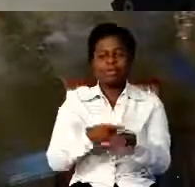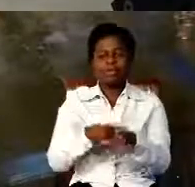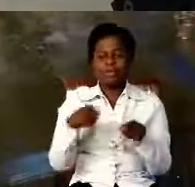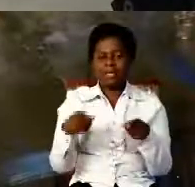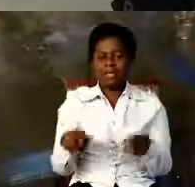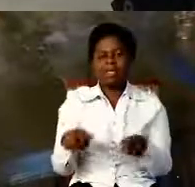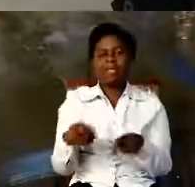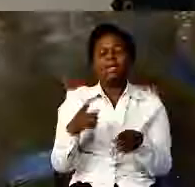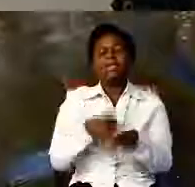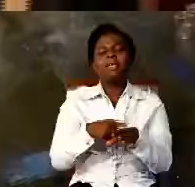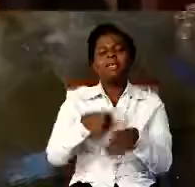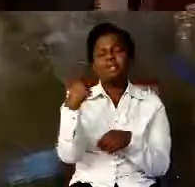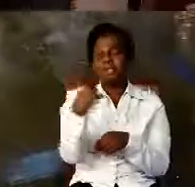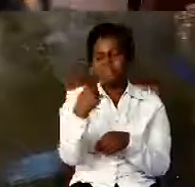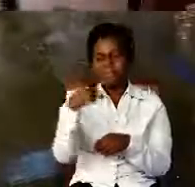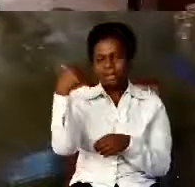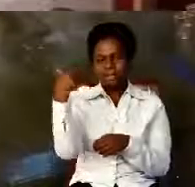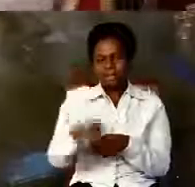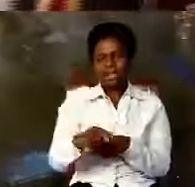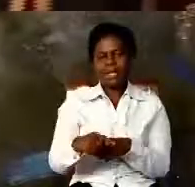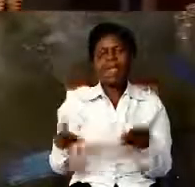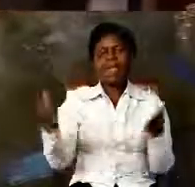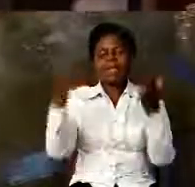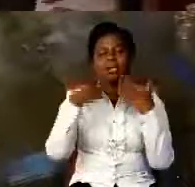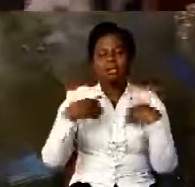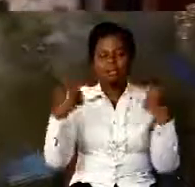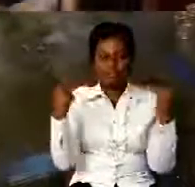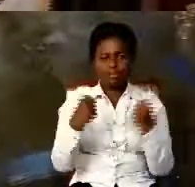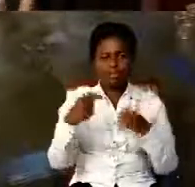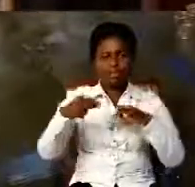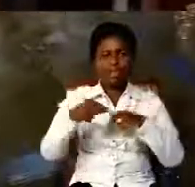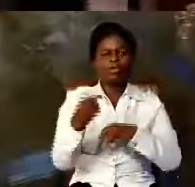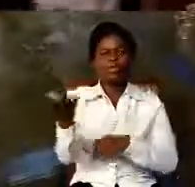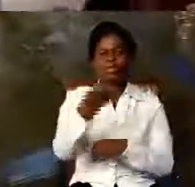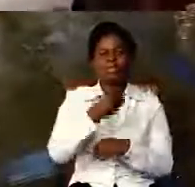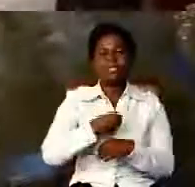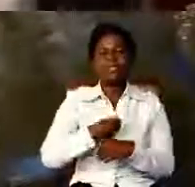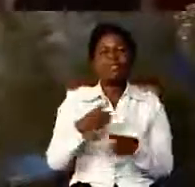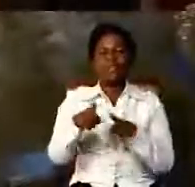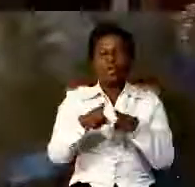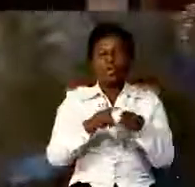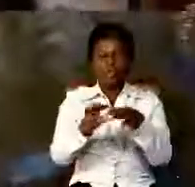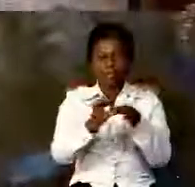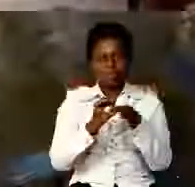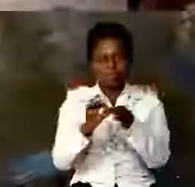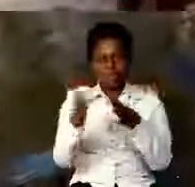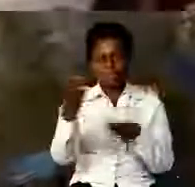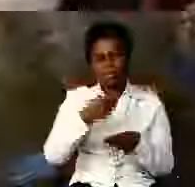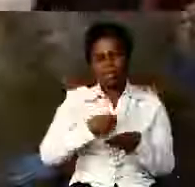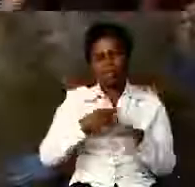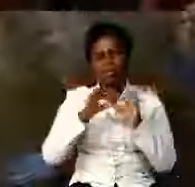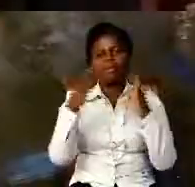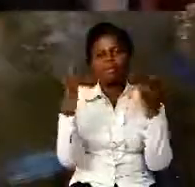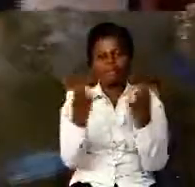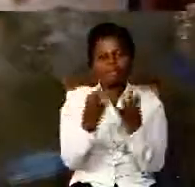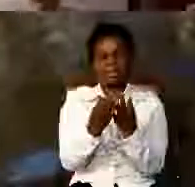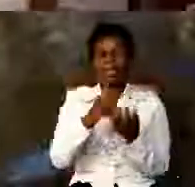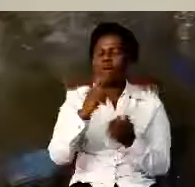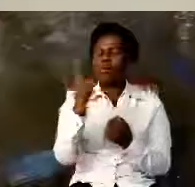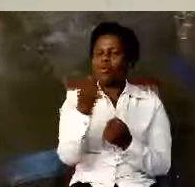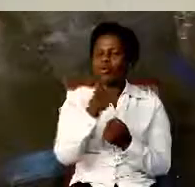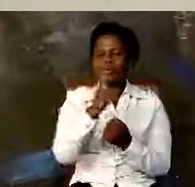ni kipindi cha pekee sana kinachoponya ndoa zetu na mahusiano yetu kama familia.